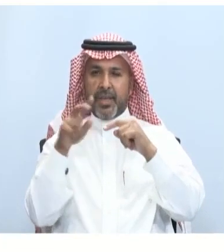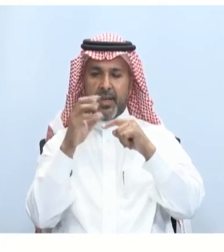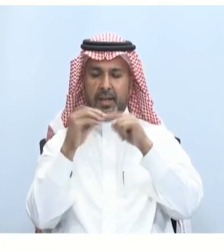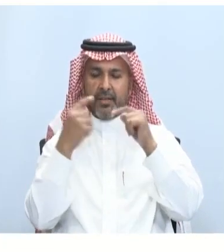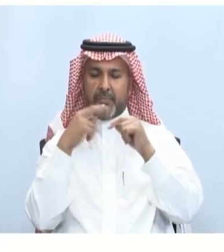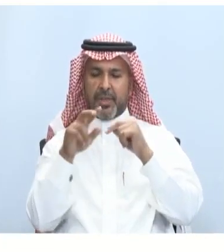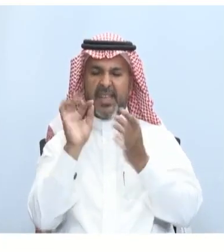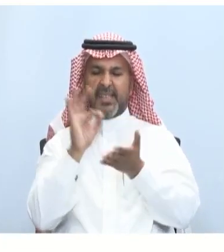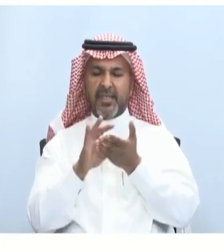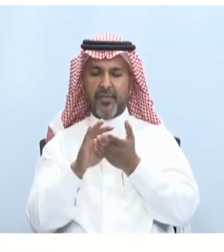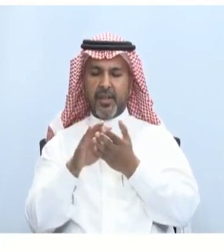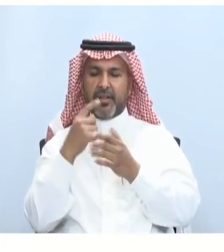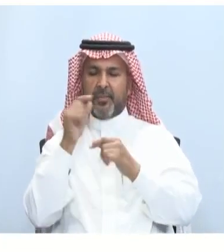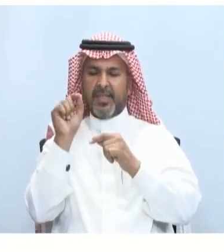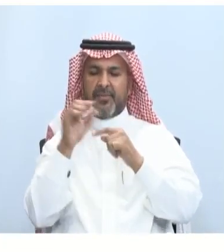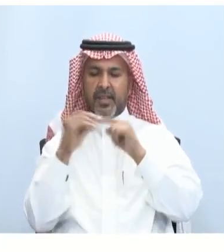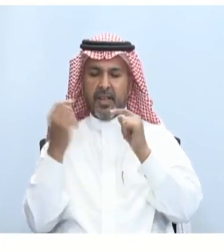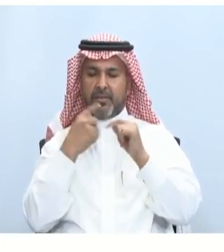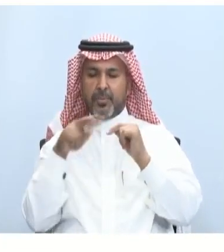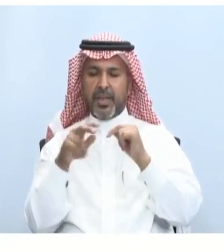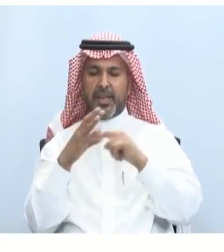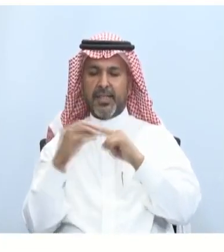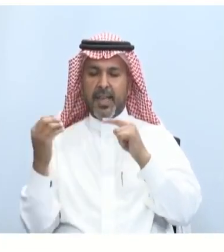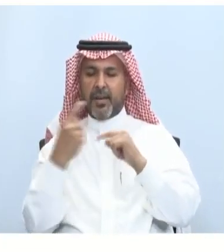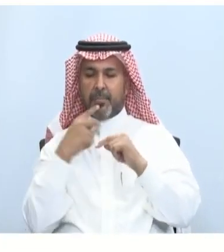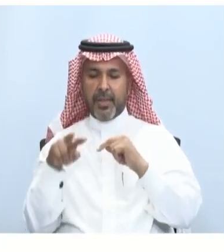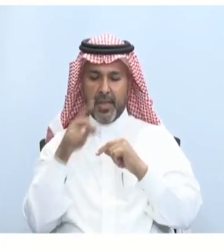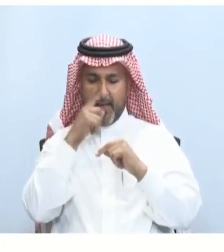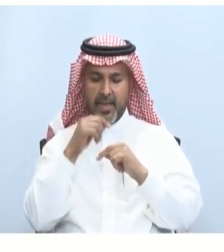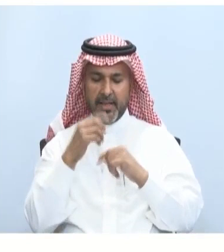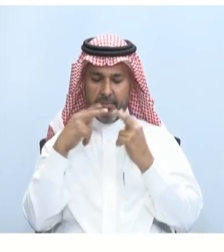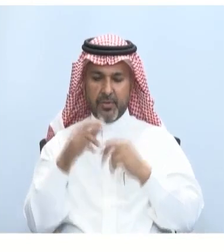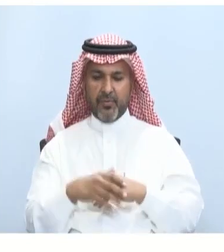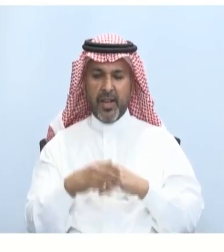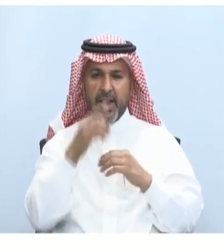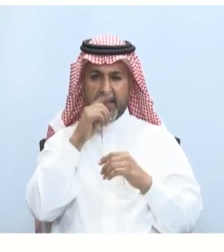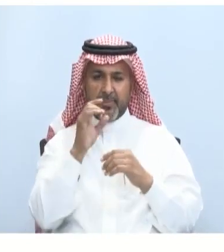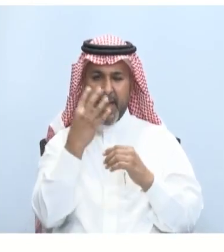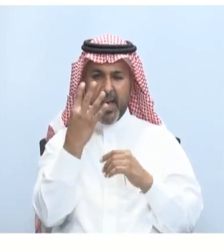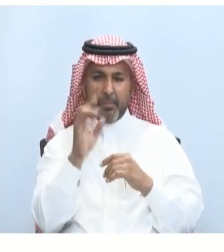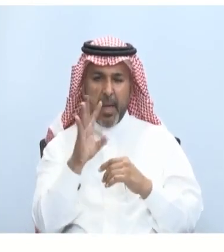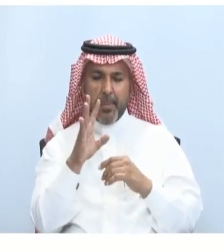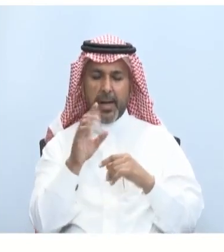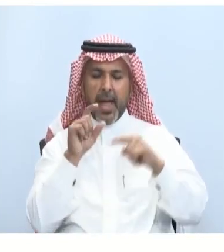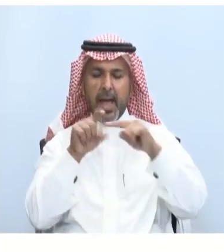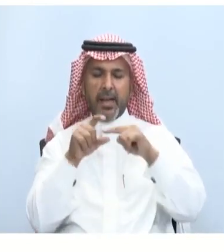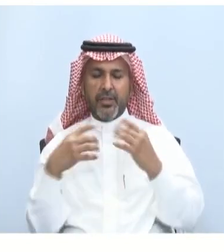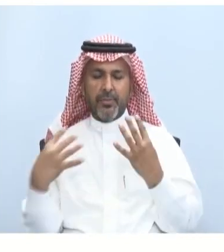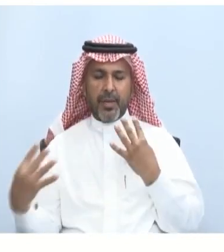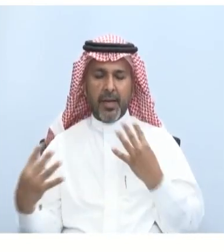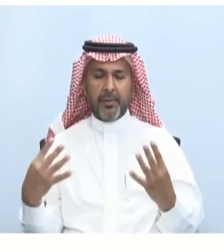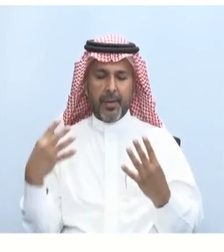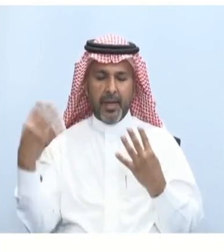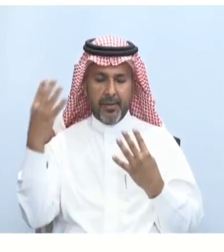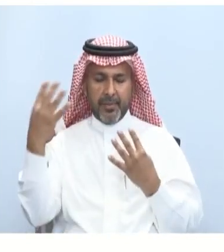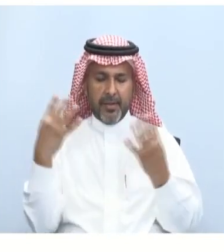طيب قبل طبعا ما اخذ الجذر التربيعي راح اقسم على الاربعه للطرفين راح